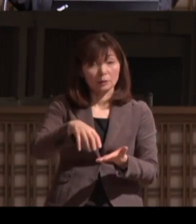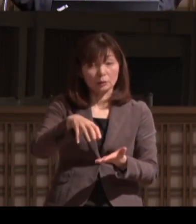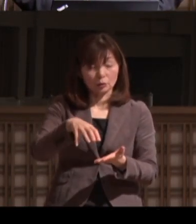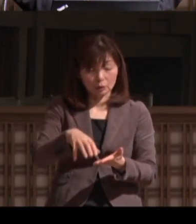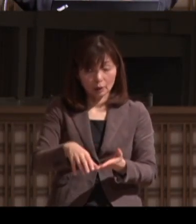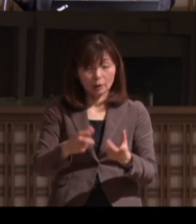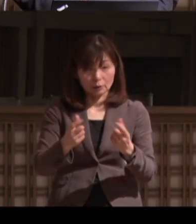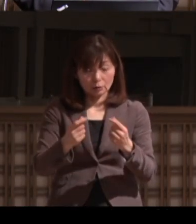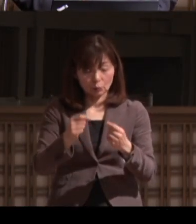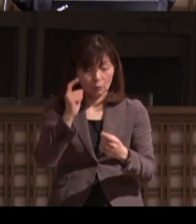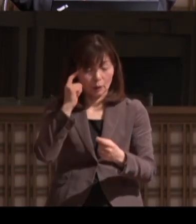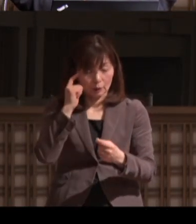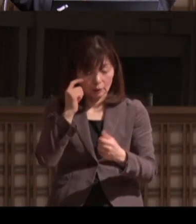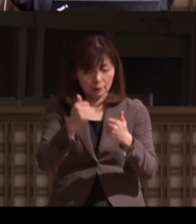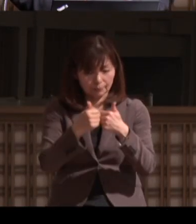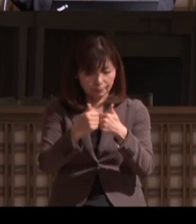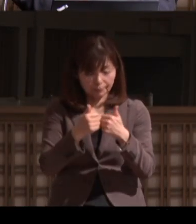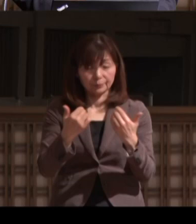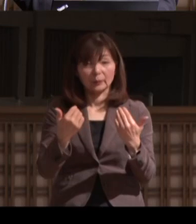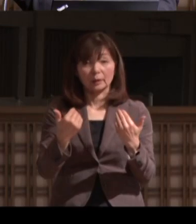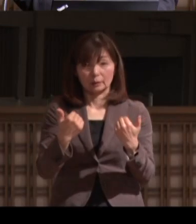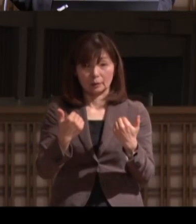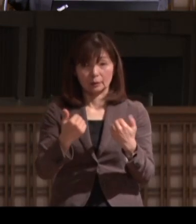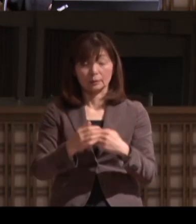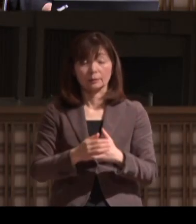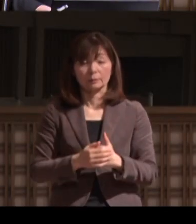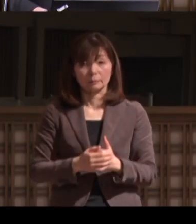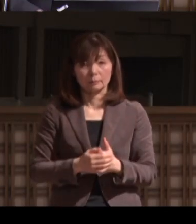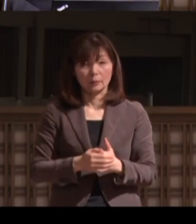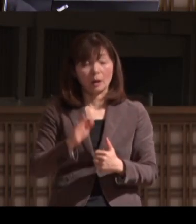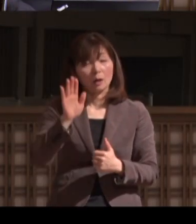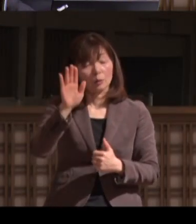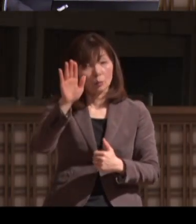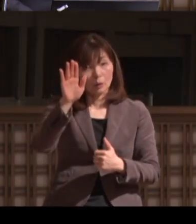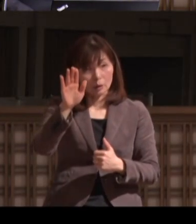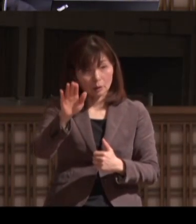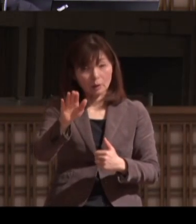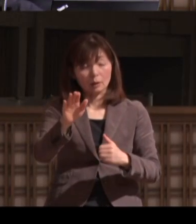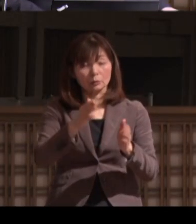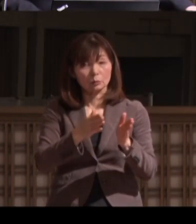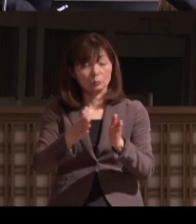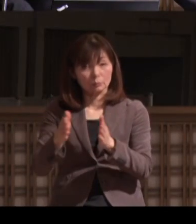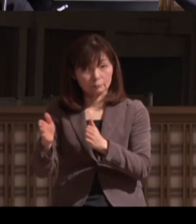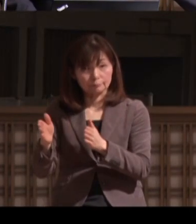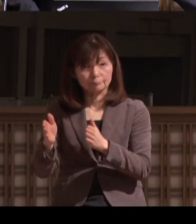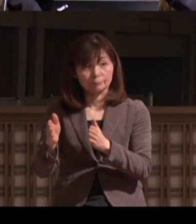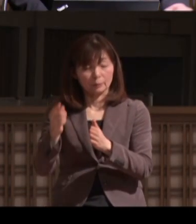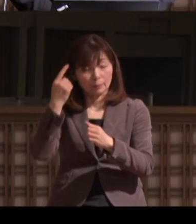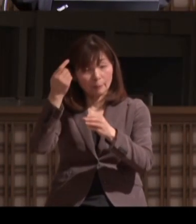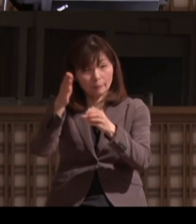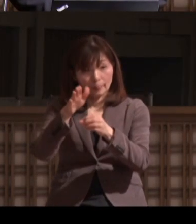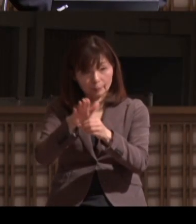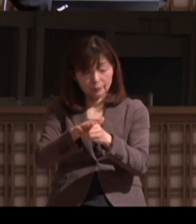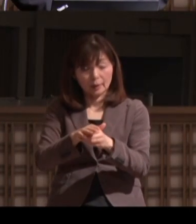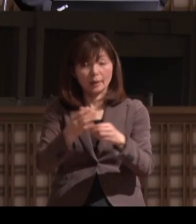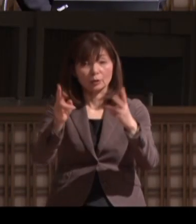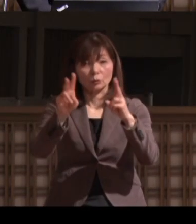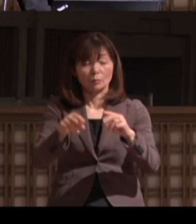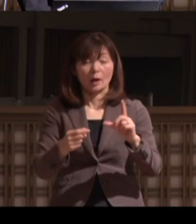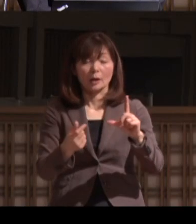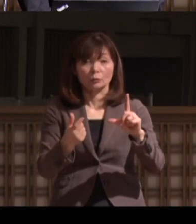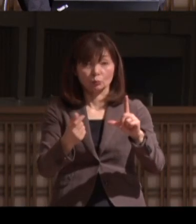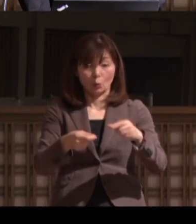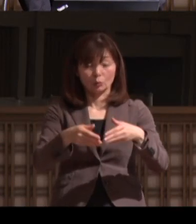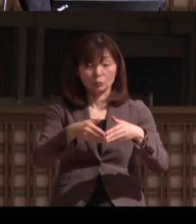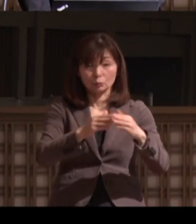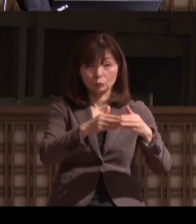いけないという風に考えますのでまこれからに備えてえ広島エルモを作られるというのは非常にま有意義